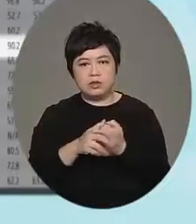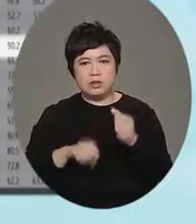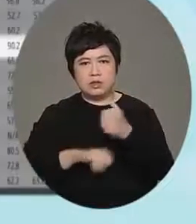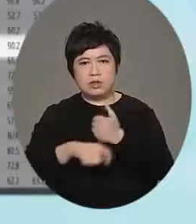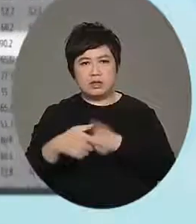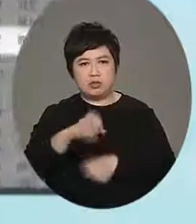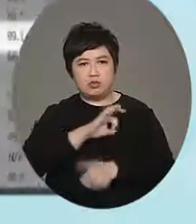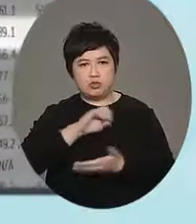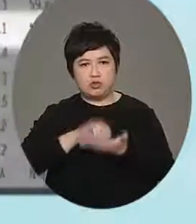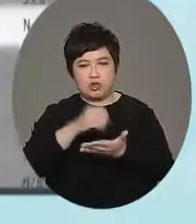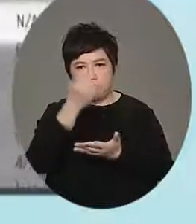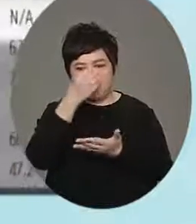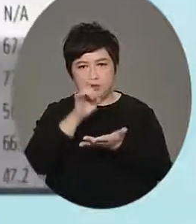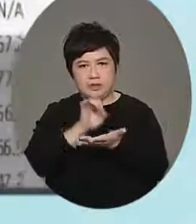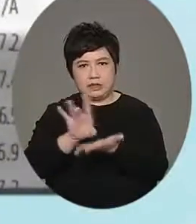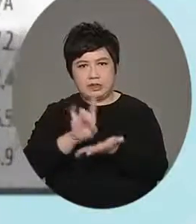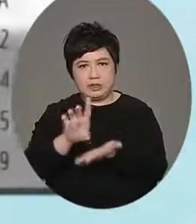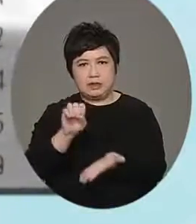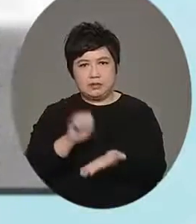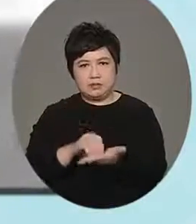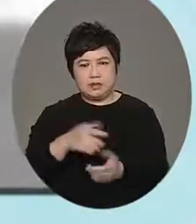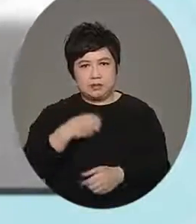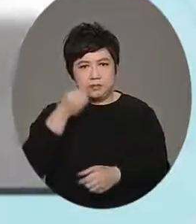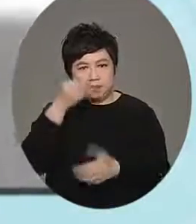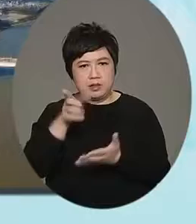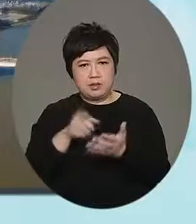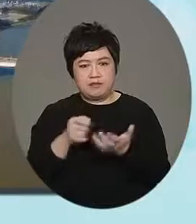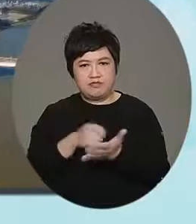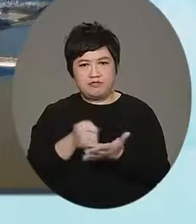決定將香港剔除，亦都不再給予評分。